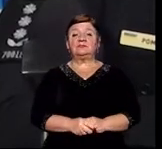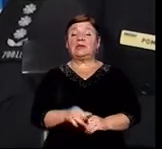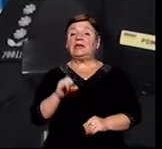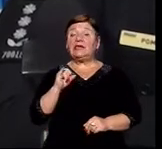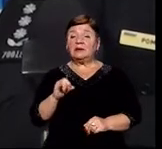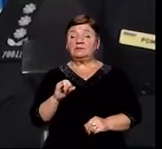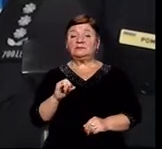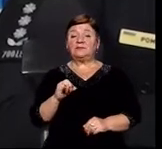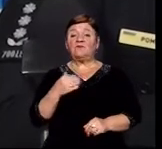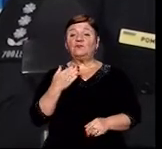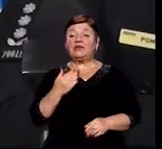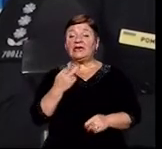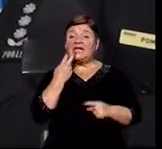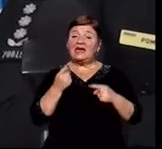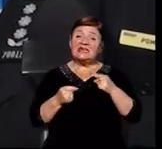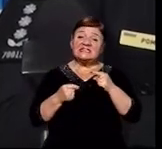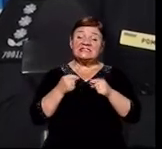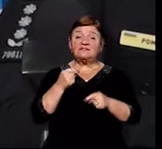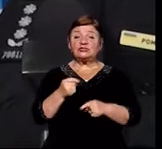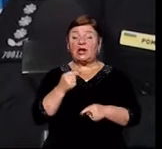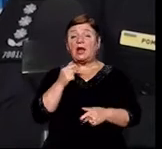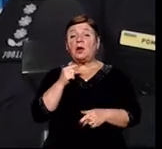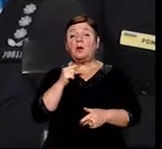І вони не завжди